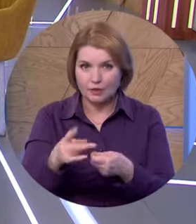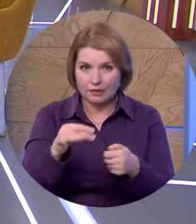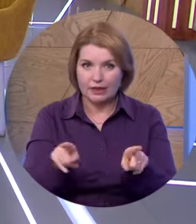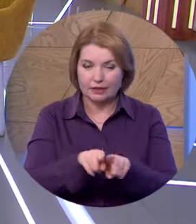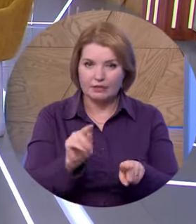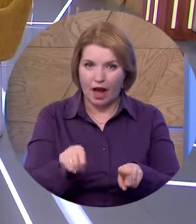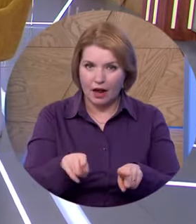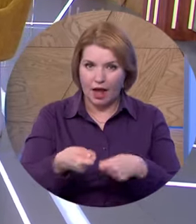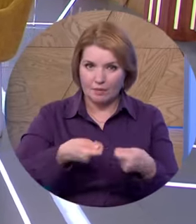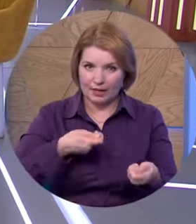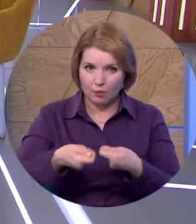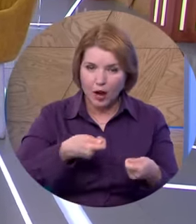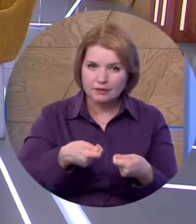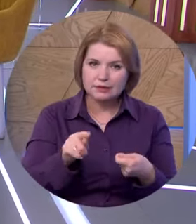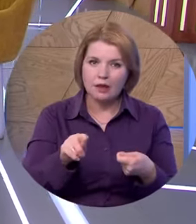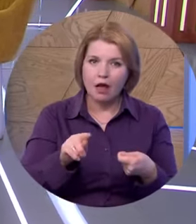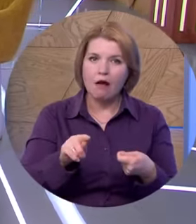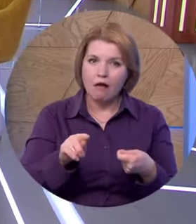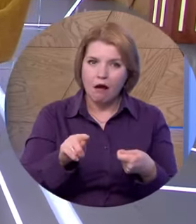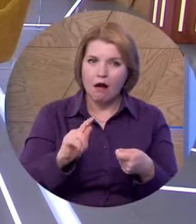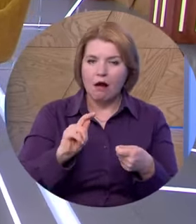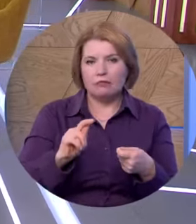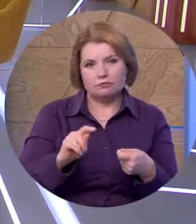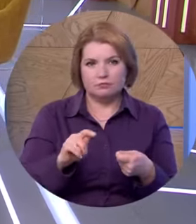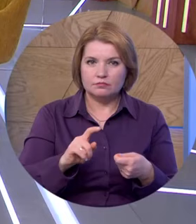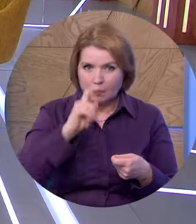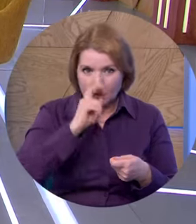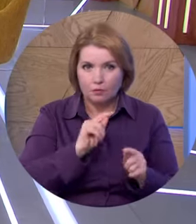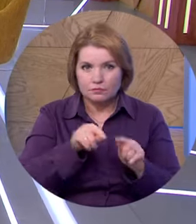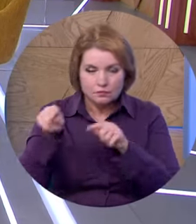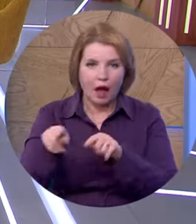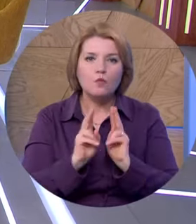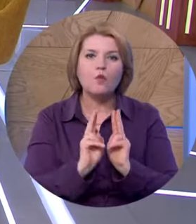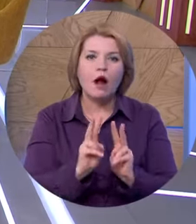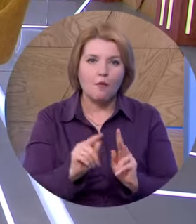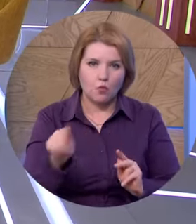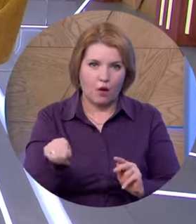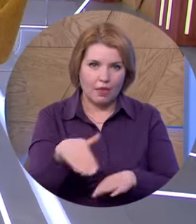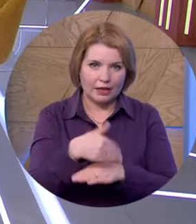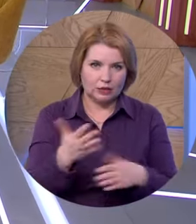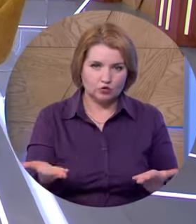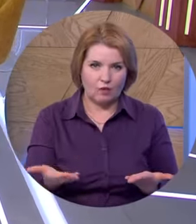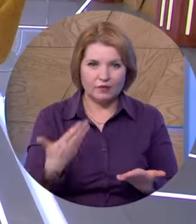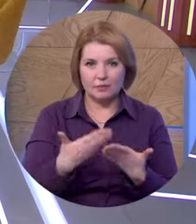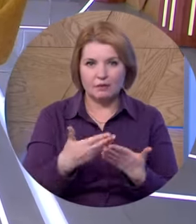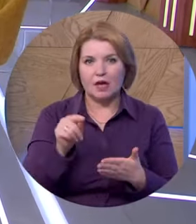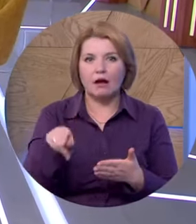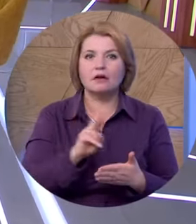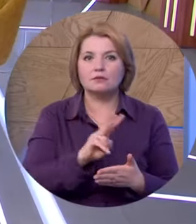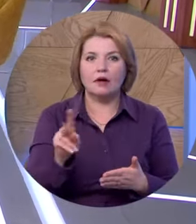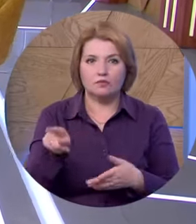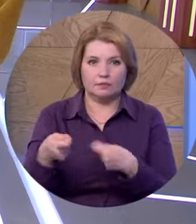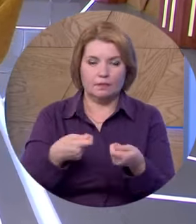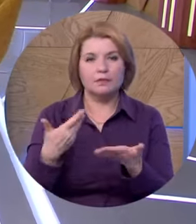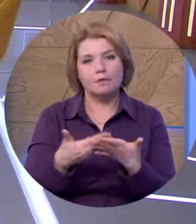такого рода манипуляция какой-то урон тому, кому она адресована, тому, кем манипулируют? Ну, например, через лесть что-нибудь